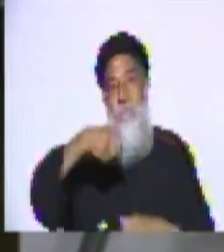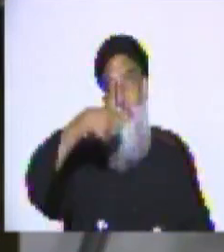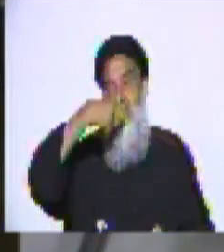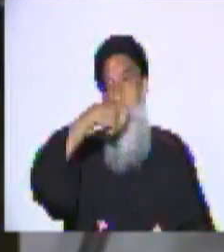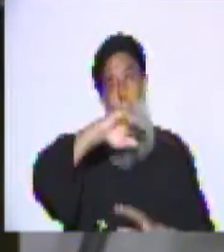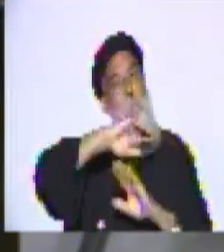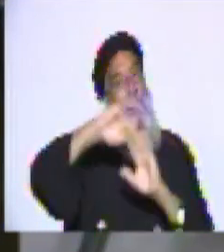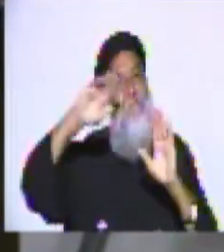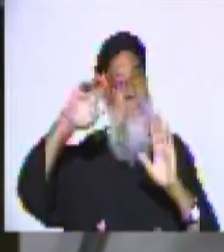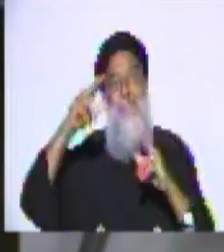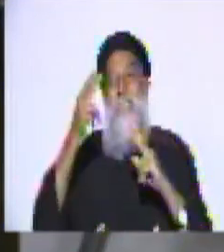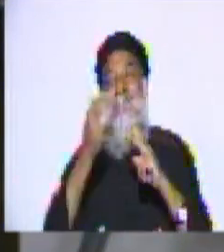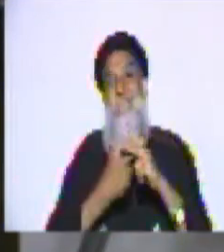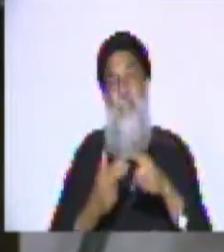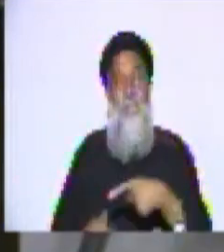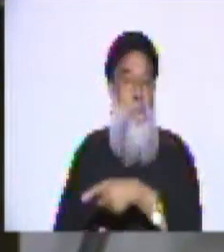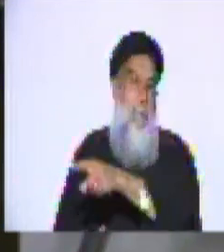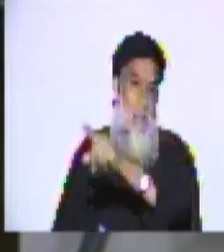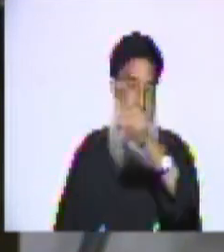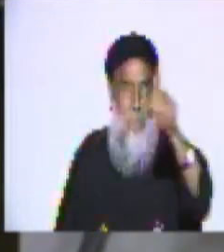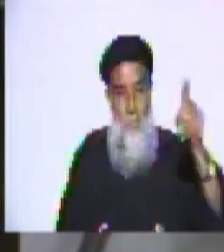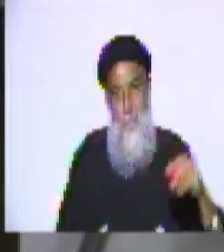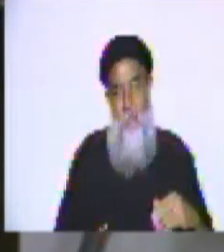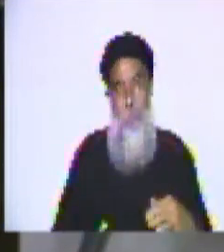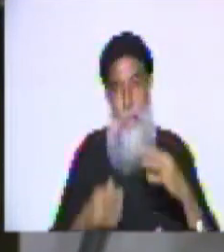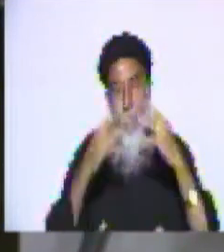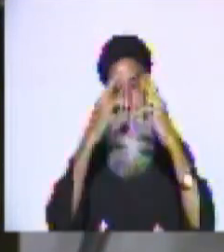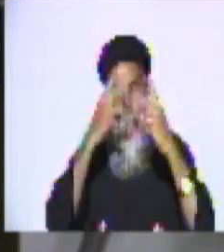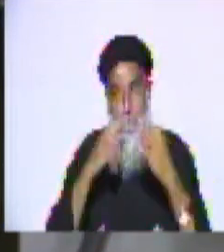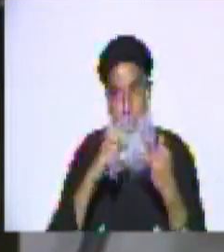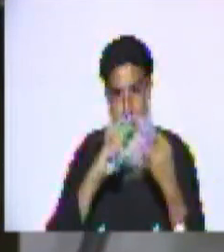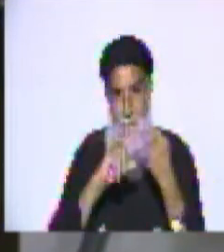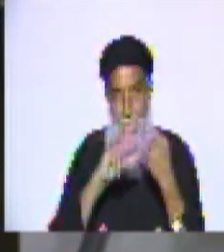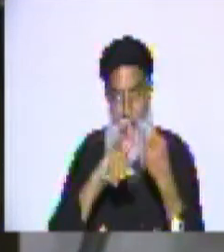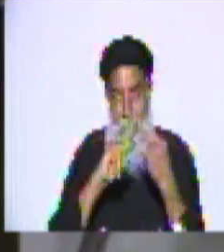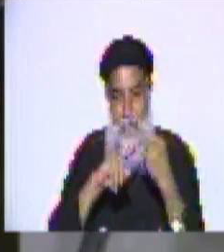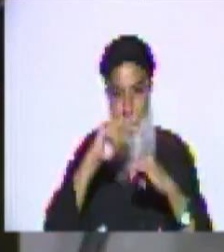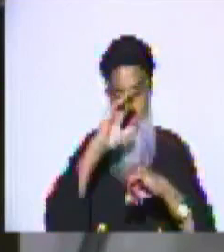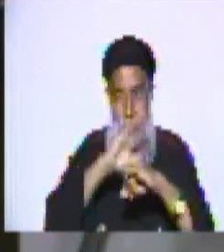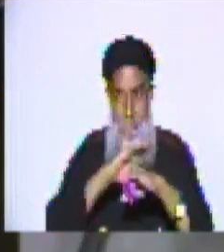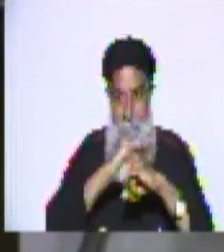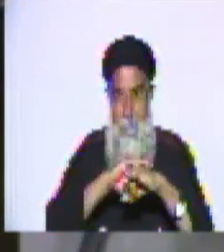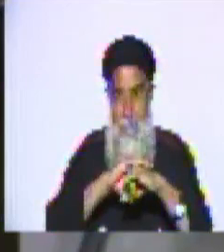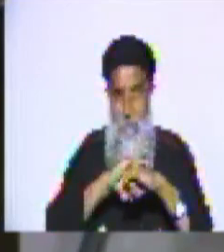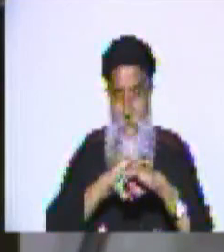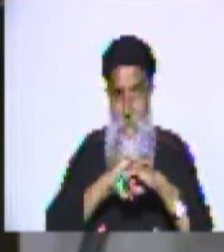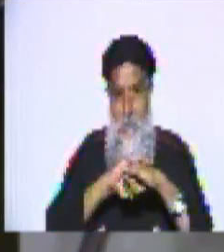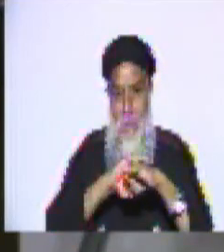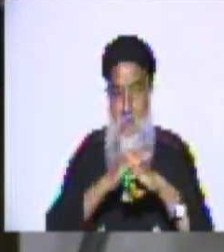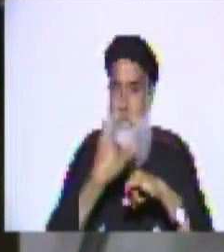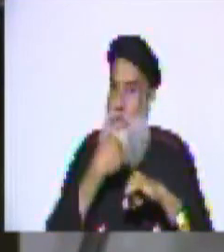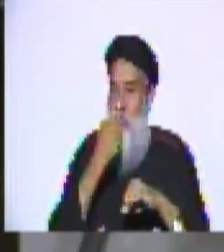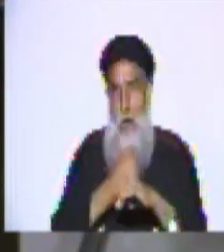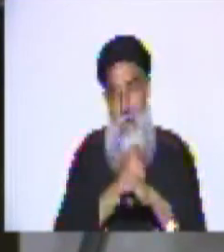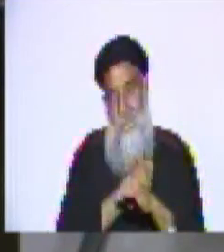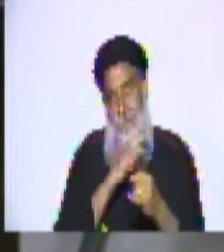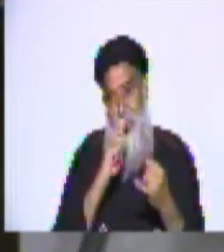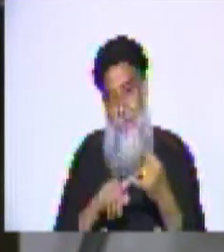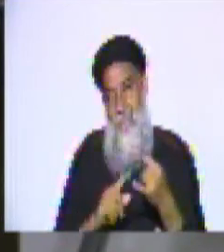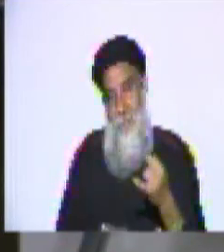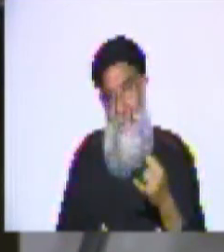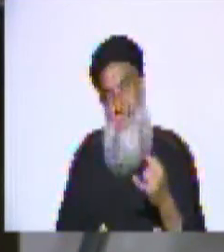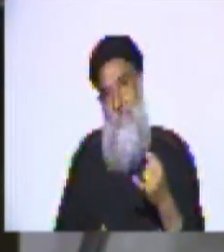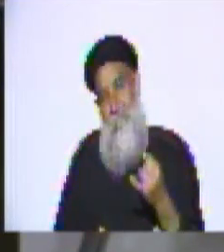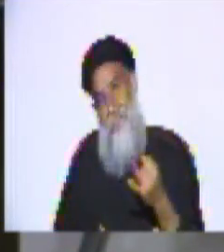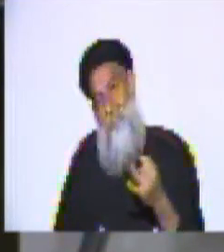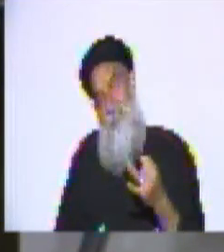بشرط زي ما بينطبق على الكهن يكون متفرغ، مش شغال في حاجه،